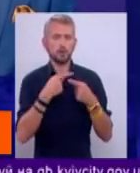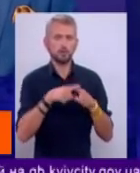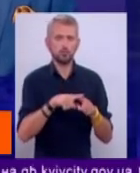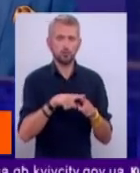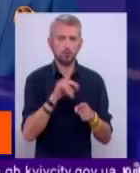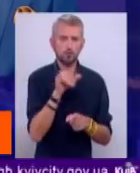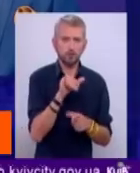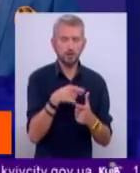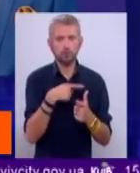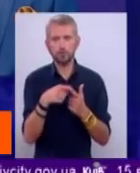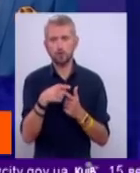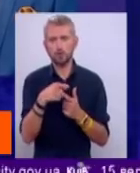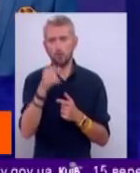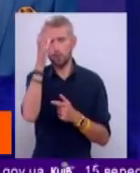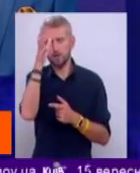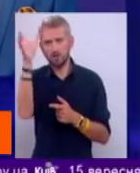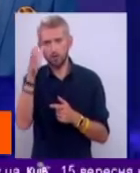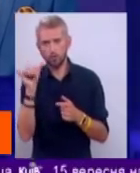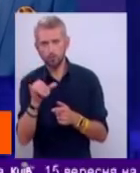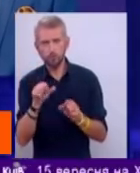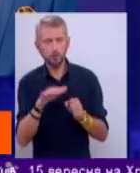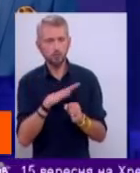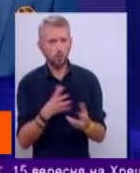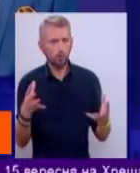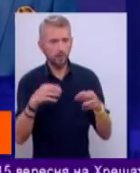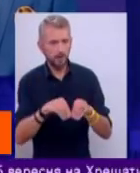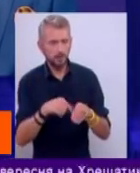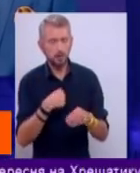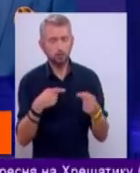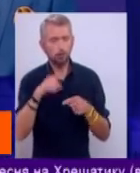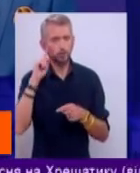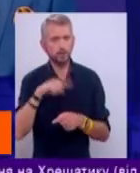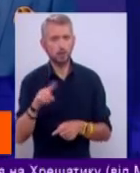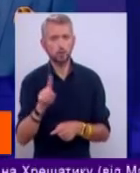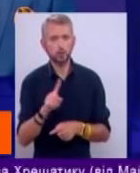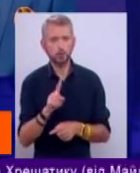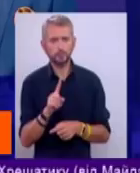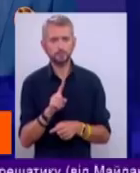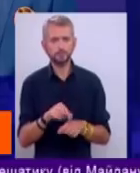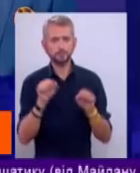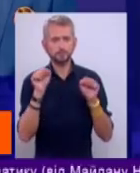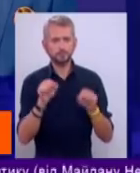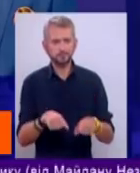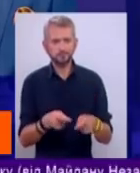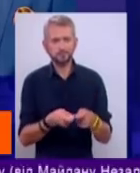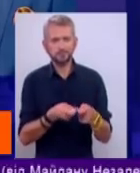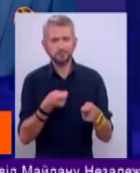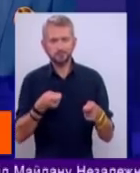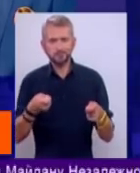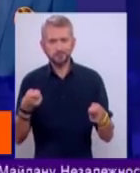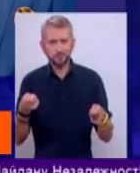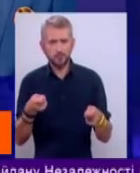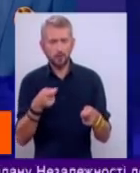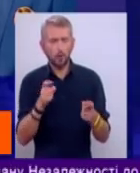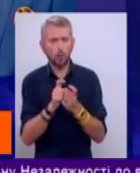чи гуманітарного вузу? Тут уже об'єднання може бути. Я точно знаю, що можна розтягнути їх, оцю весь